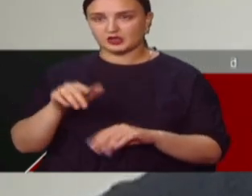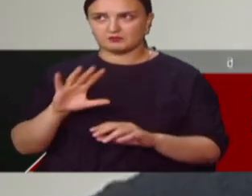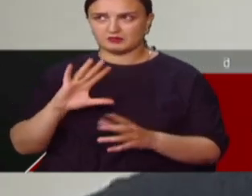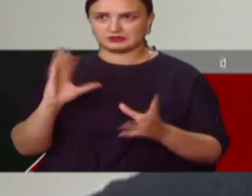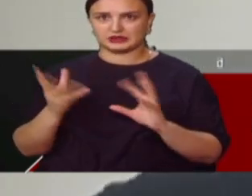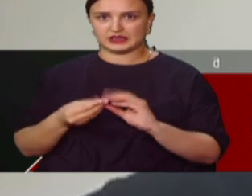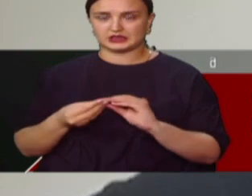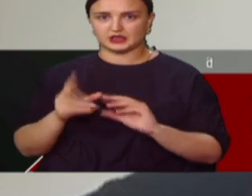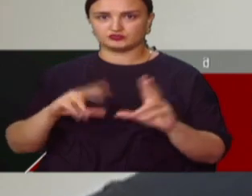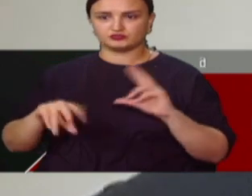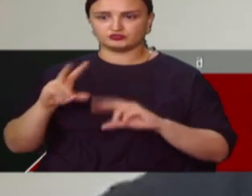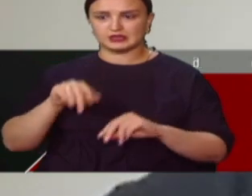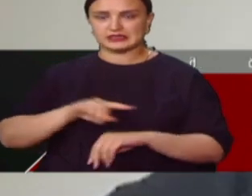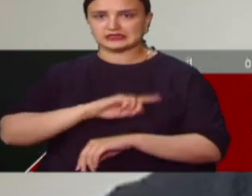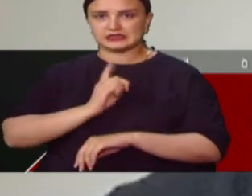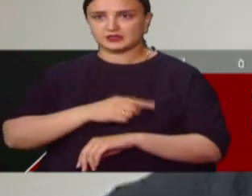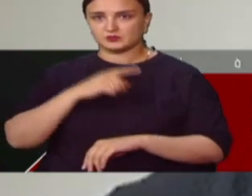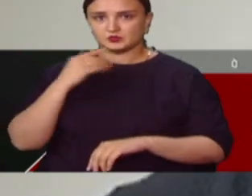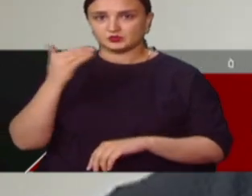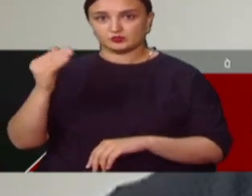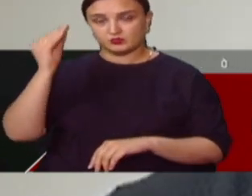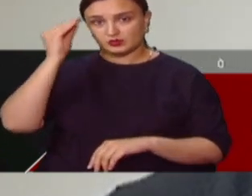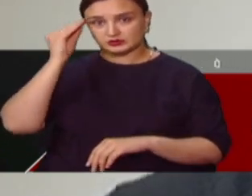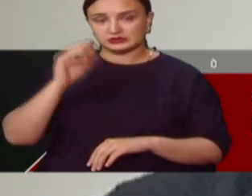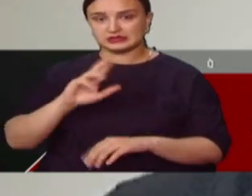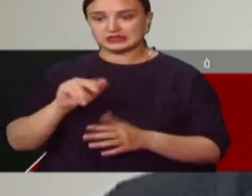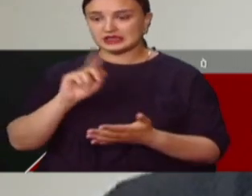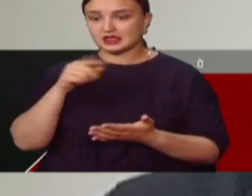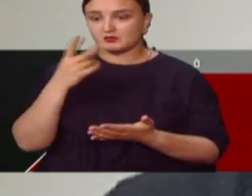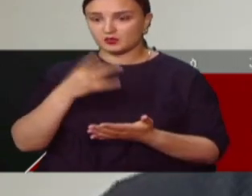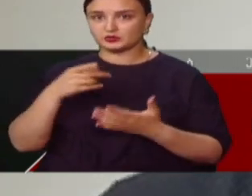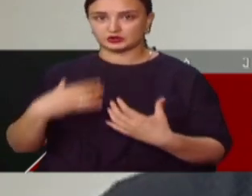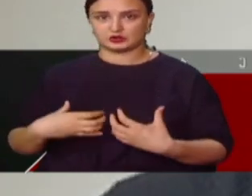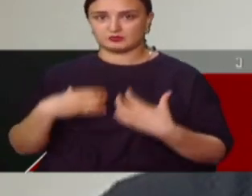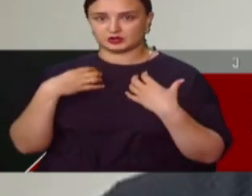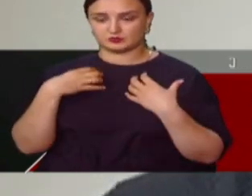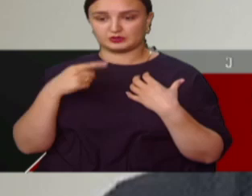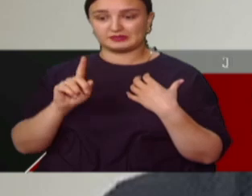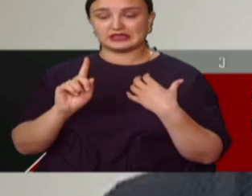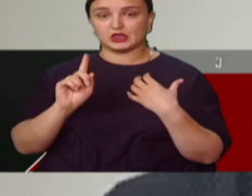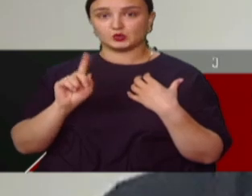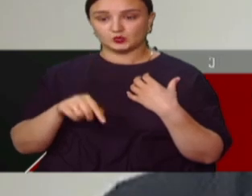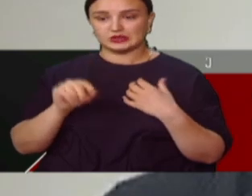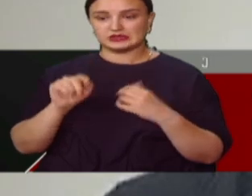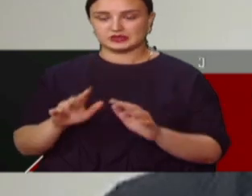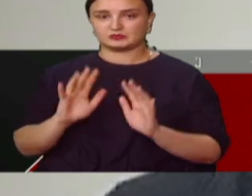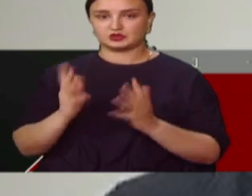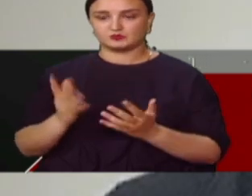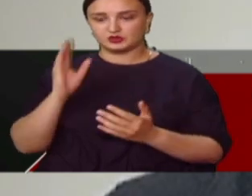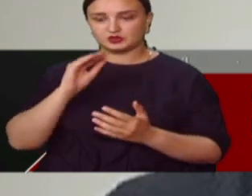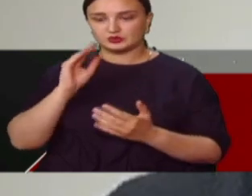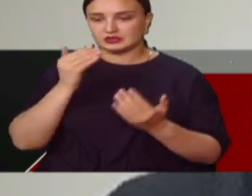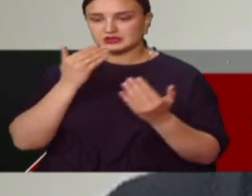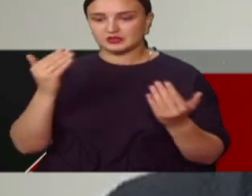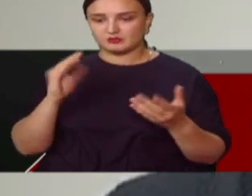ფაქტიურად ამყარებს რუსულ პოზიციებს, რა თქმა უნდა, ეს შემაშფოთებელია, თუნდაც ამ შემთხვევაში, როდესაც